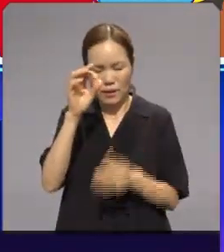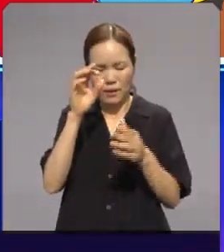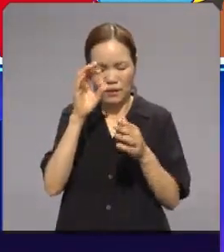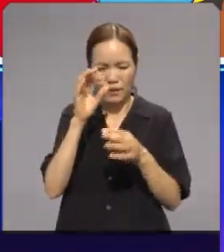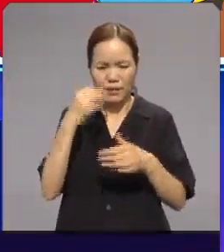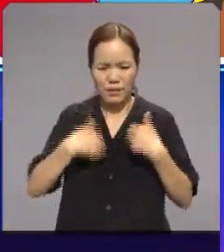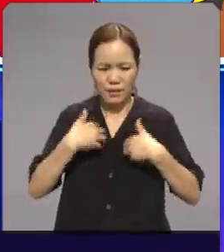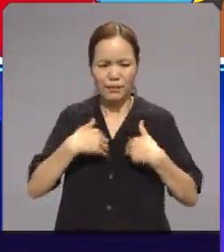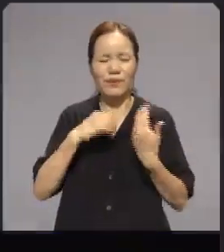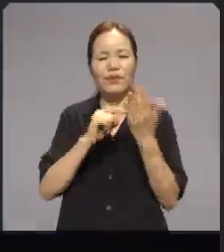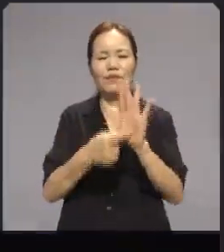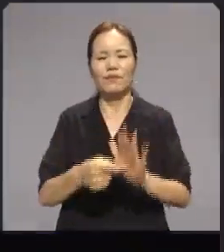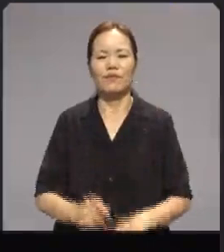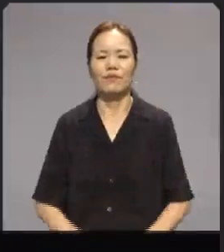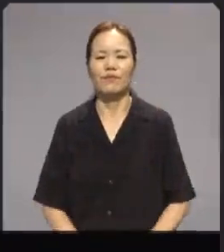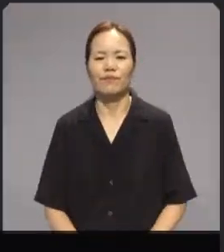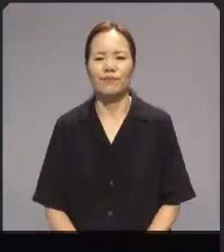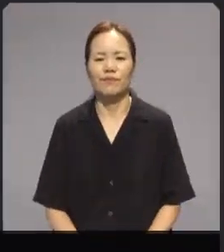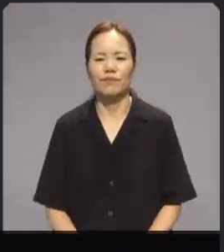책입니다.